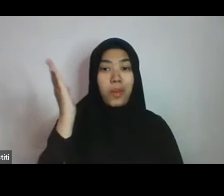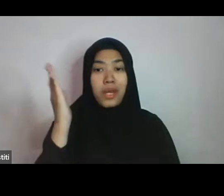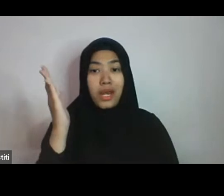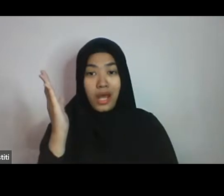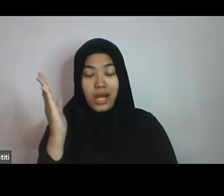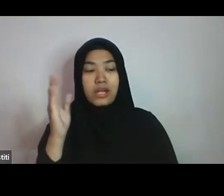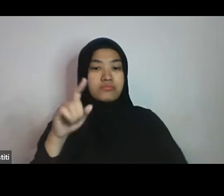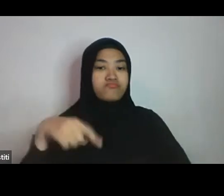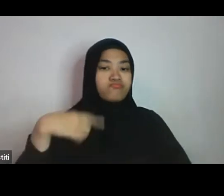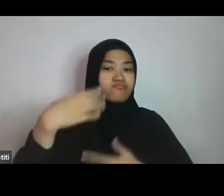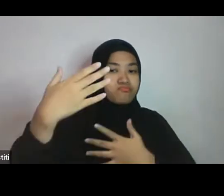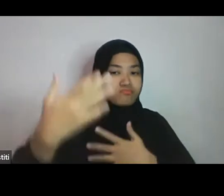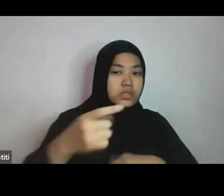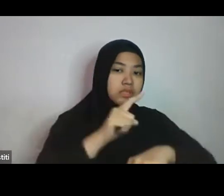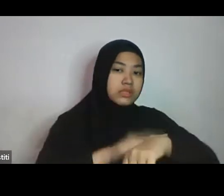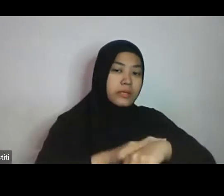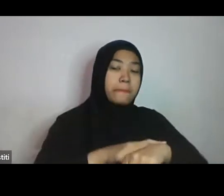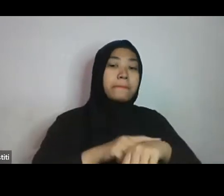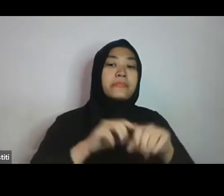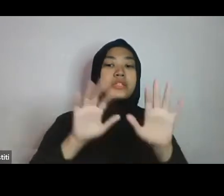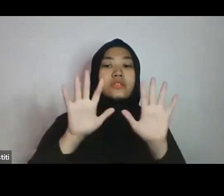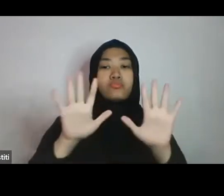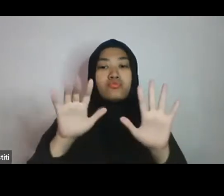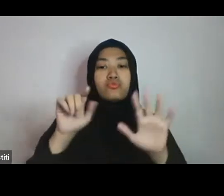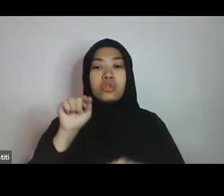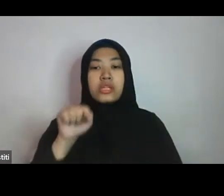10.15 kita akan break